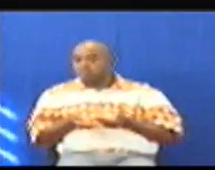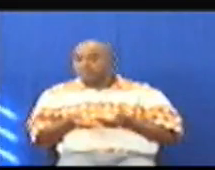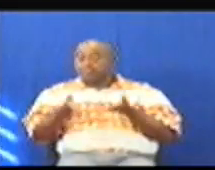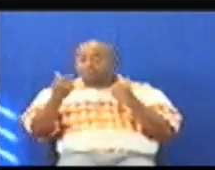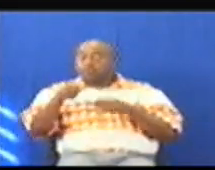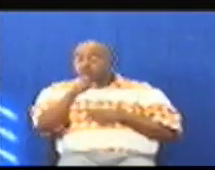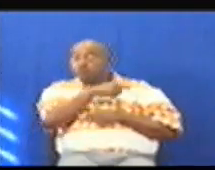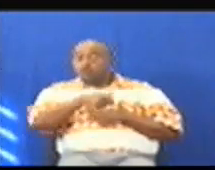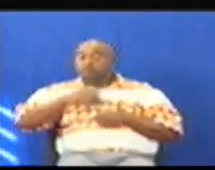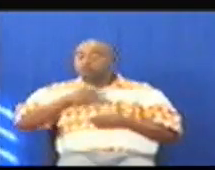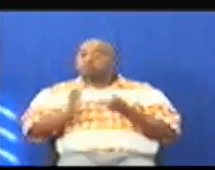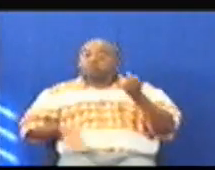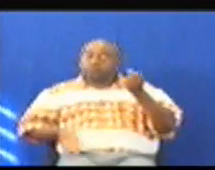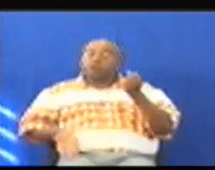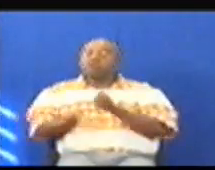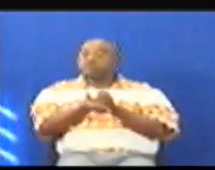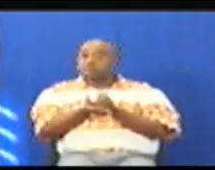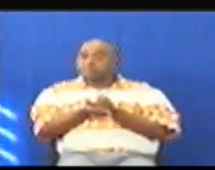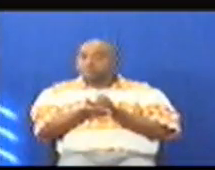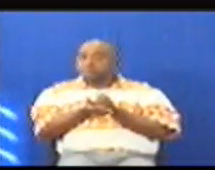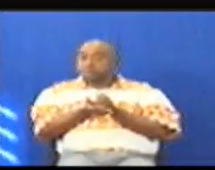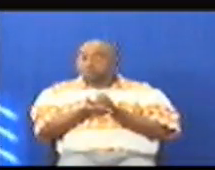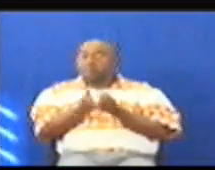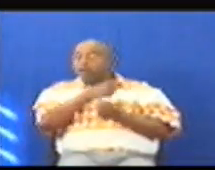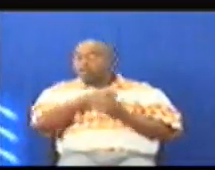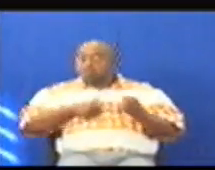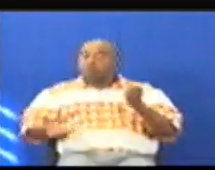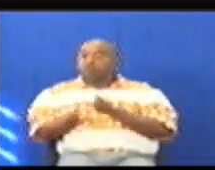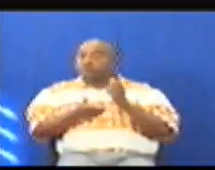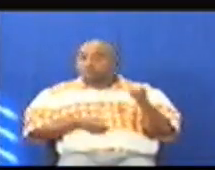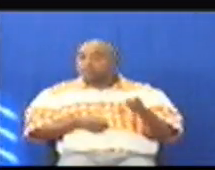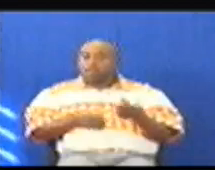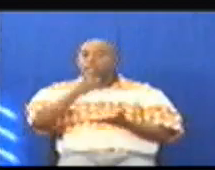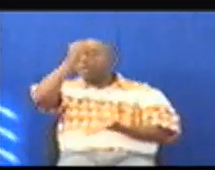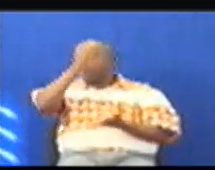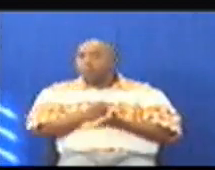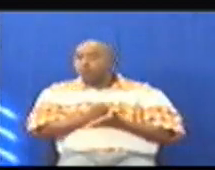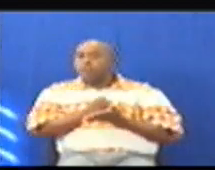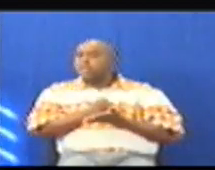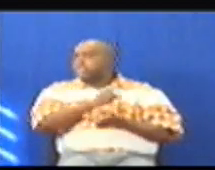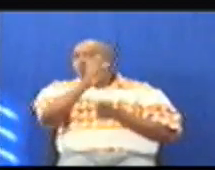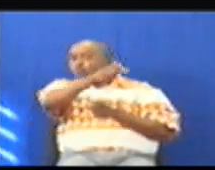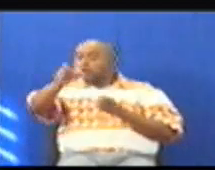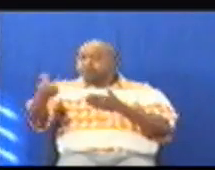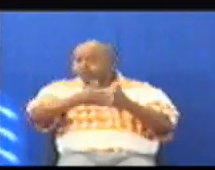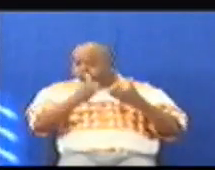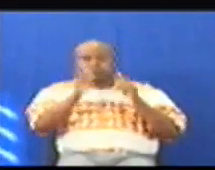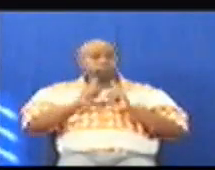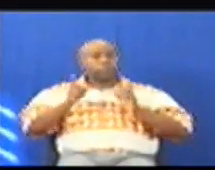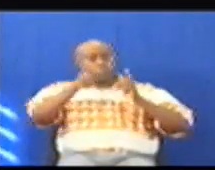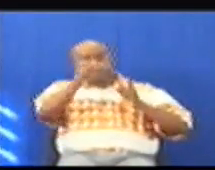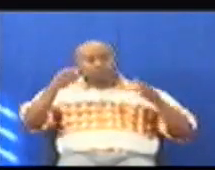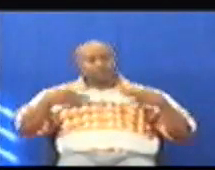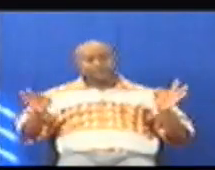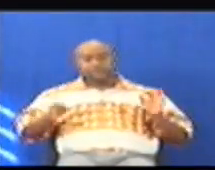wa Tanzania Dr. John Joseph Pombe Magufuli kuamua kutokuiweka lockdown nchi yetu, Mheshimiwa Speaker,